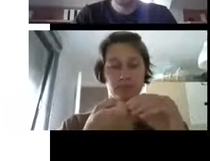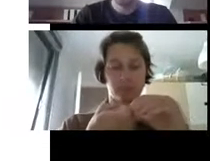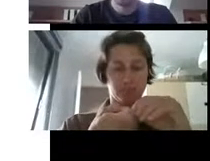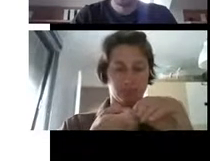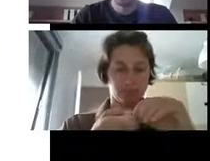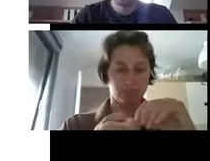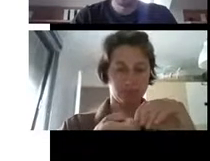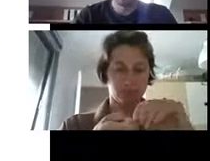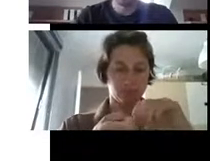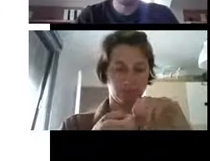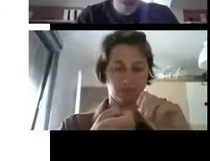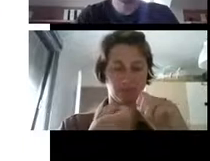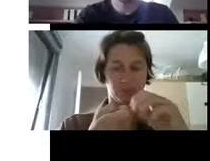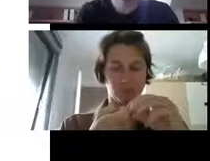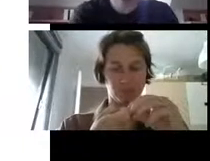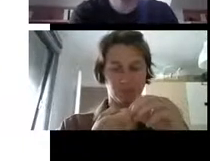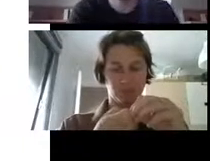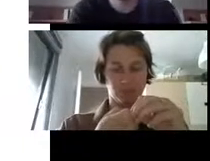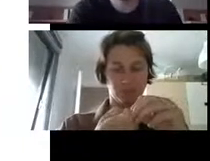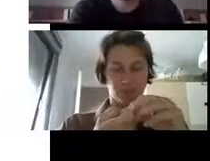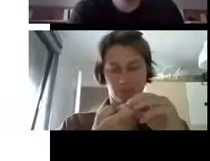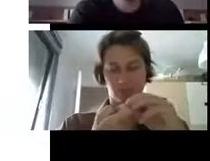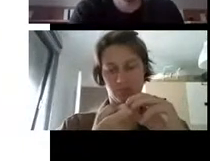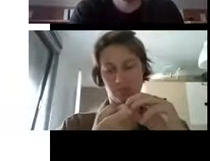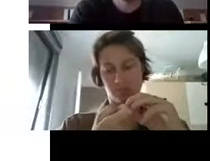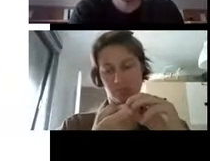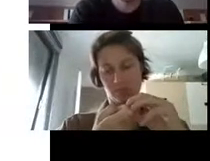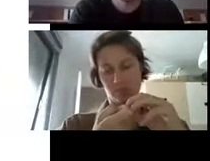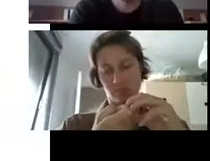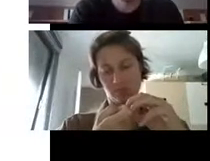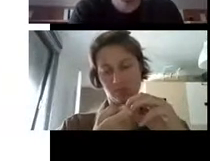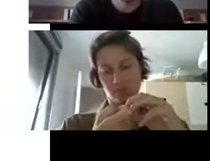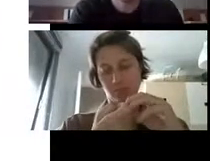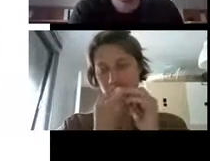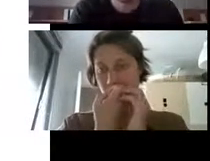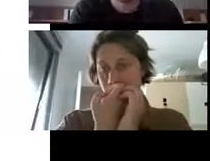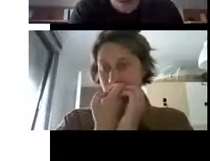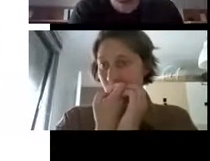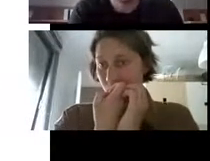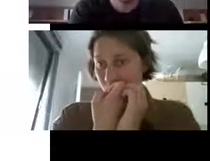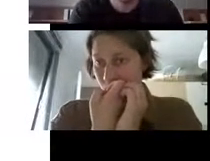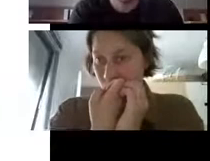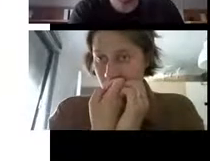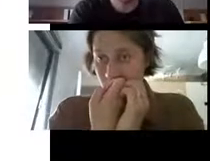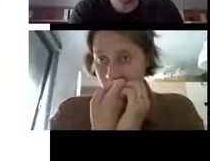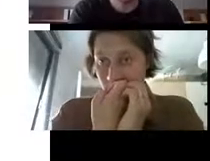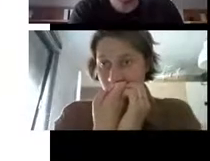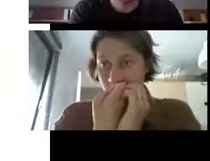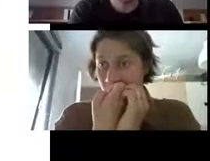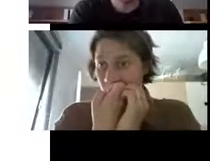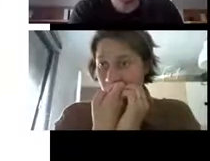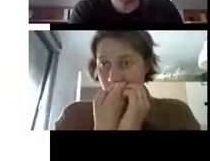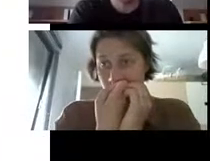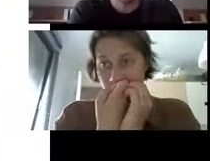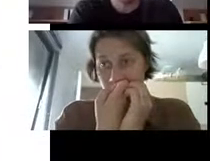om te gaan voorbereiden, om nog vormingen te doen voor de animatoren en dergelijke meer, terwijl het al vorig jaar 1 juli was.